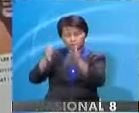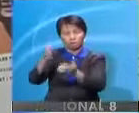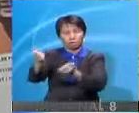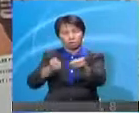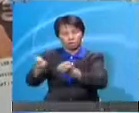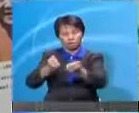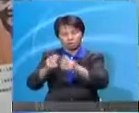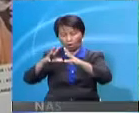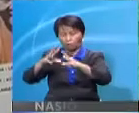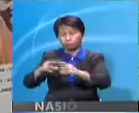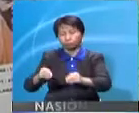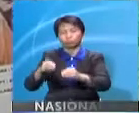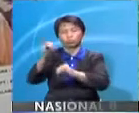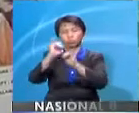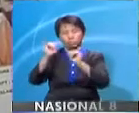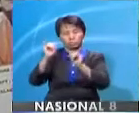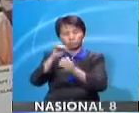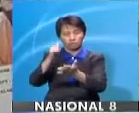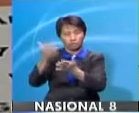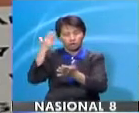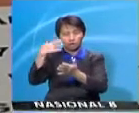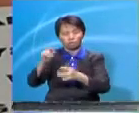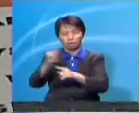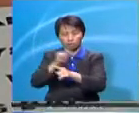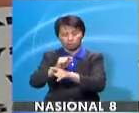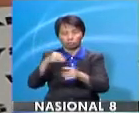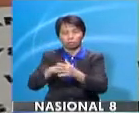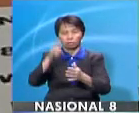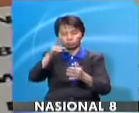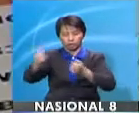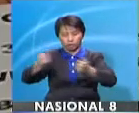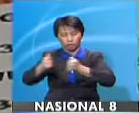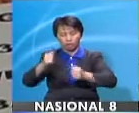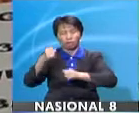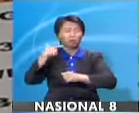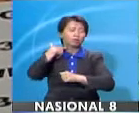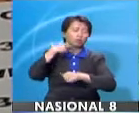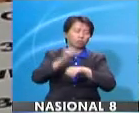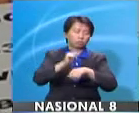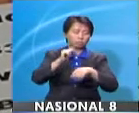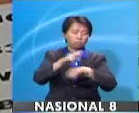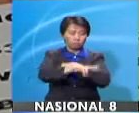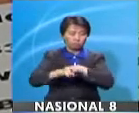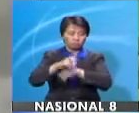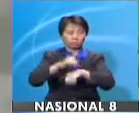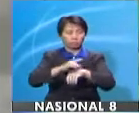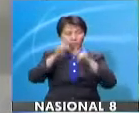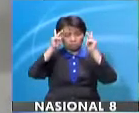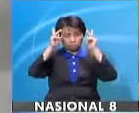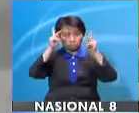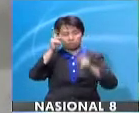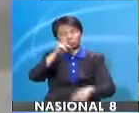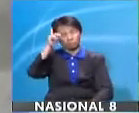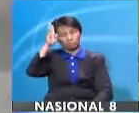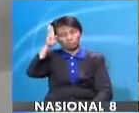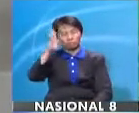dipercayai pancit pada malam Isnin lalu selepas digunakan dalam dua aktiviti samun di Kota Baru dan Kuala Krai. Kumpulan